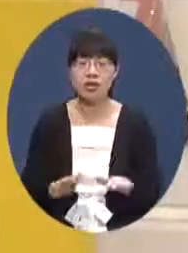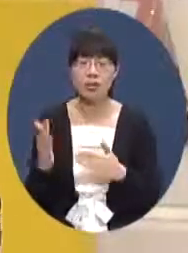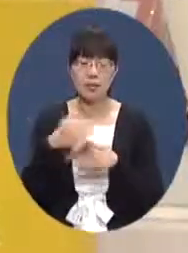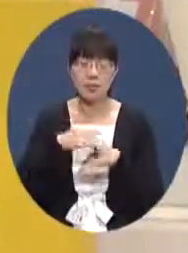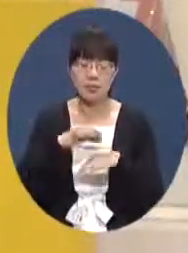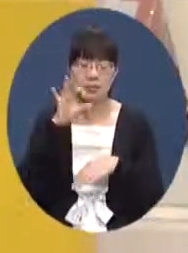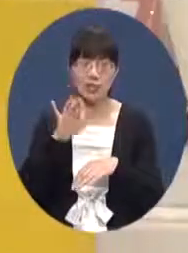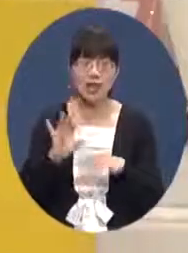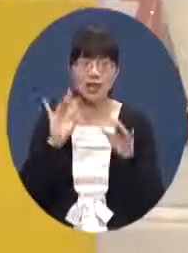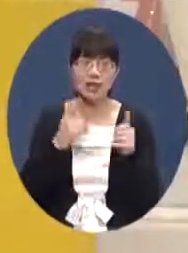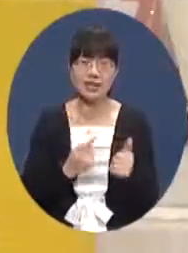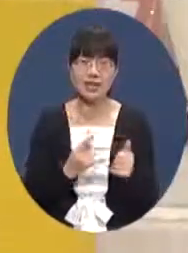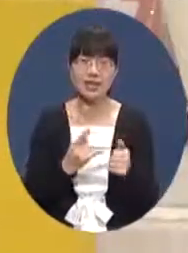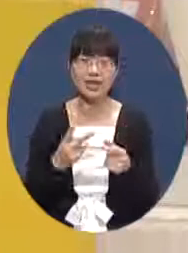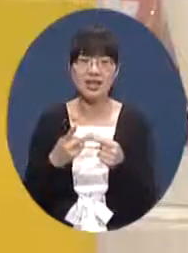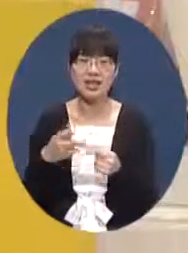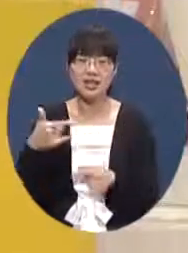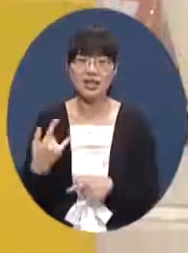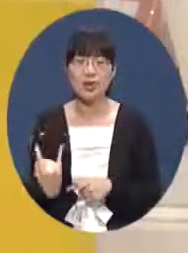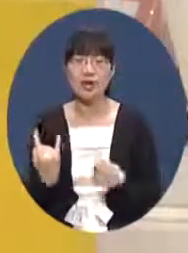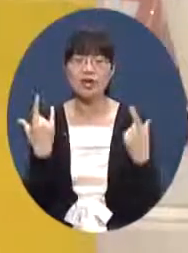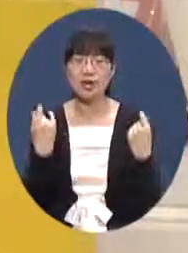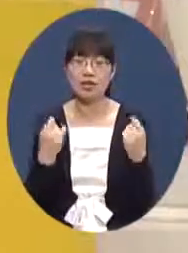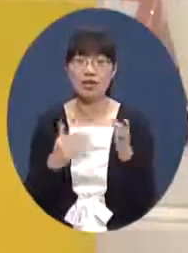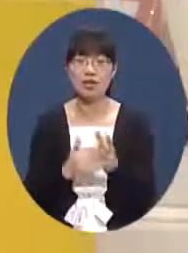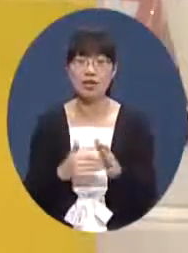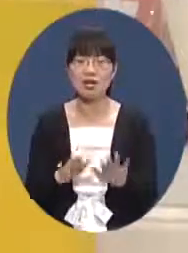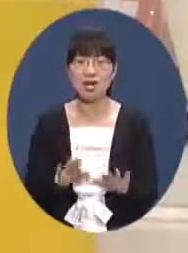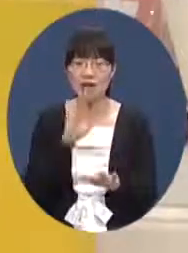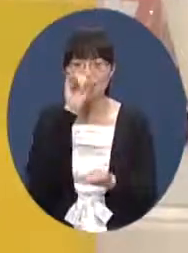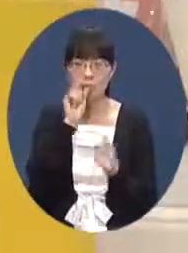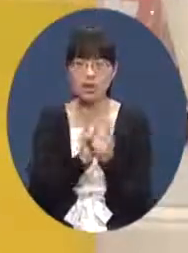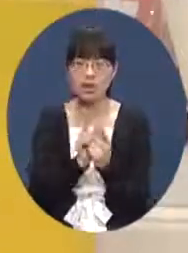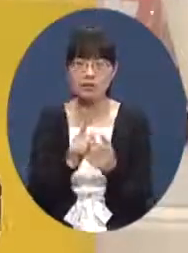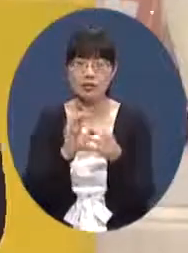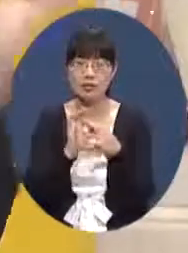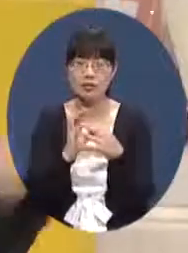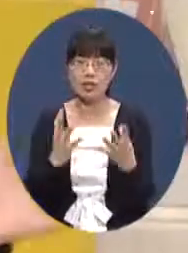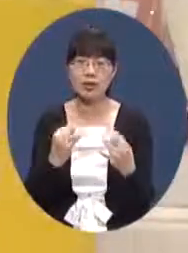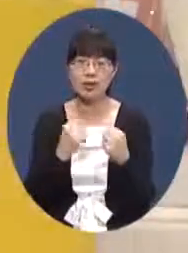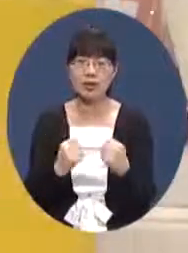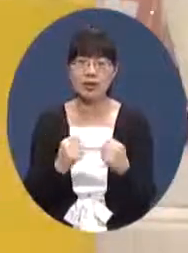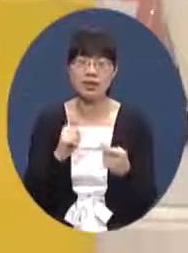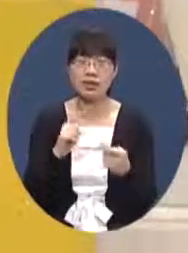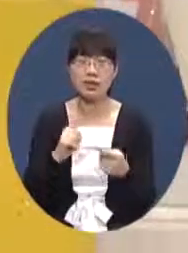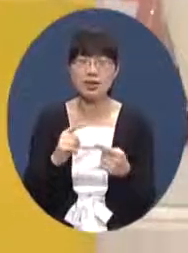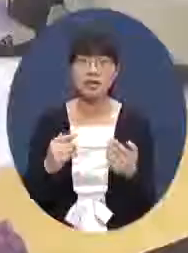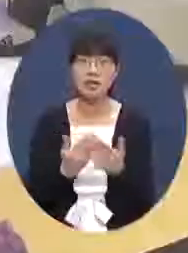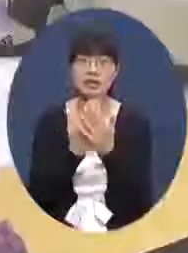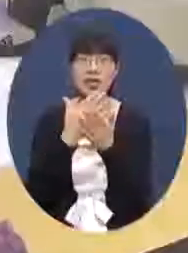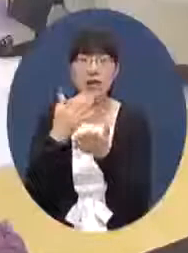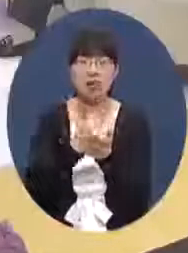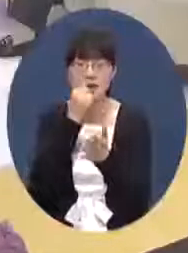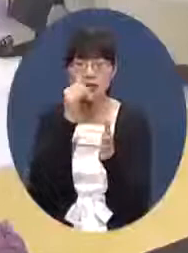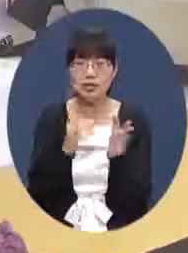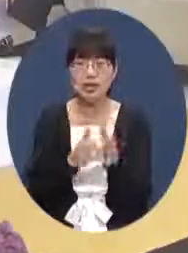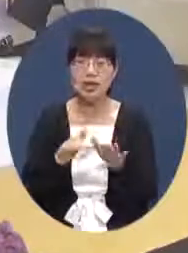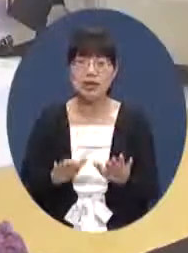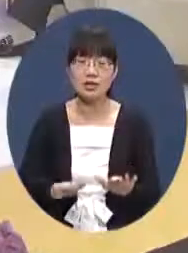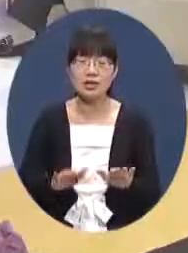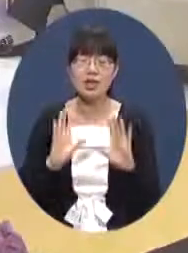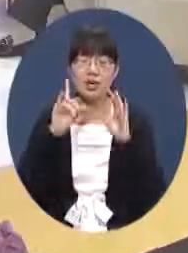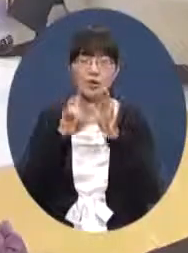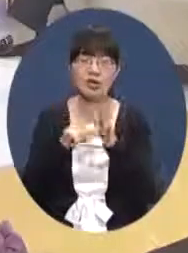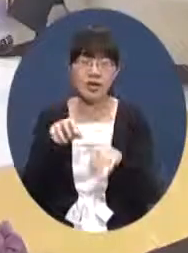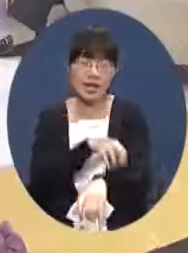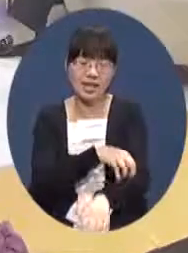것은 아이에게서 제2의 뇌다. 이렇게 이야기하거든요. 좋은 접촉을 통해서 상당히 많은 것들을 얻을 수 있습니다. 근데 이제 이 아이들은 어릴